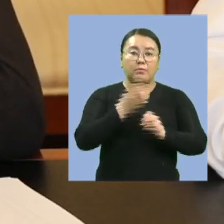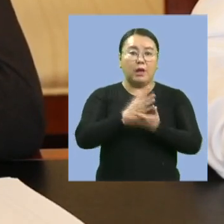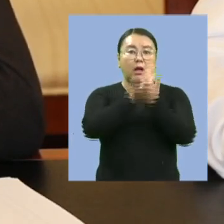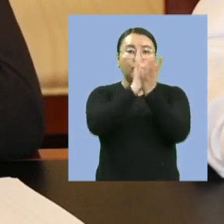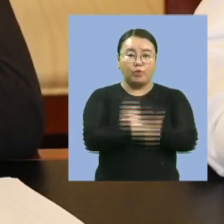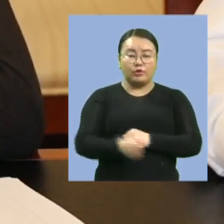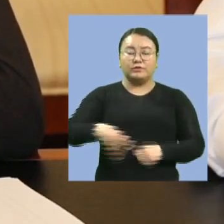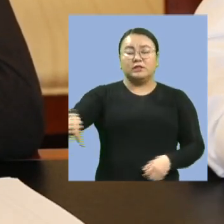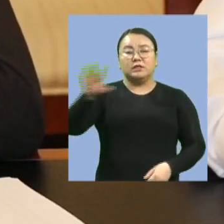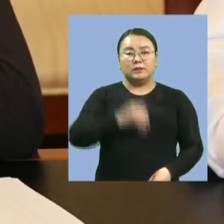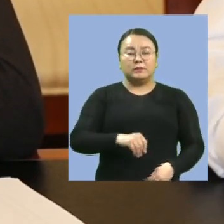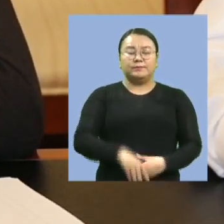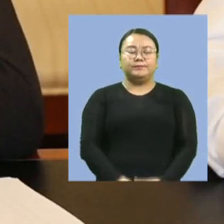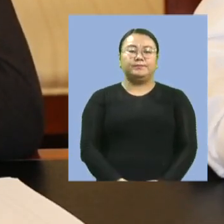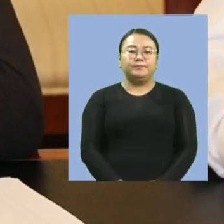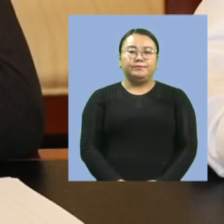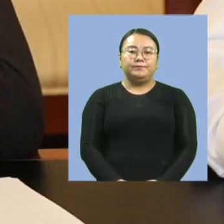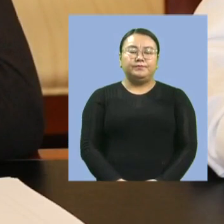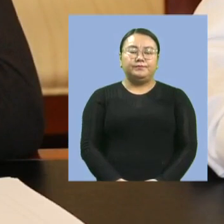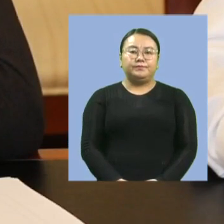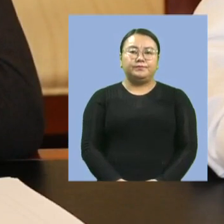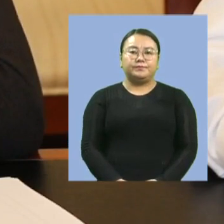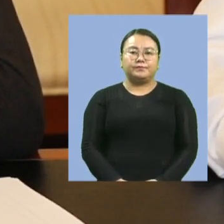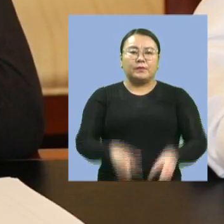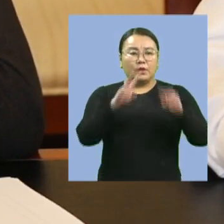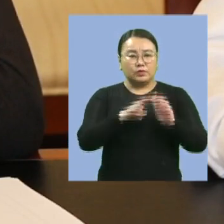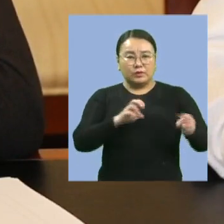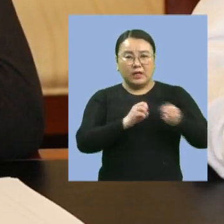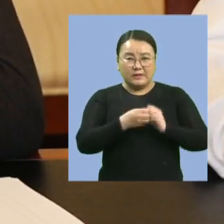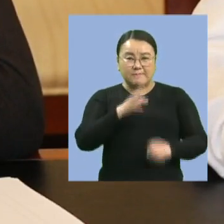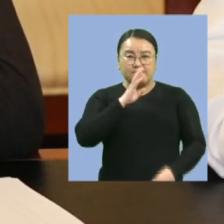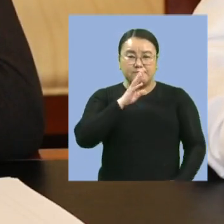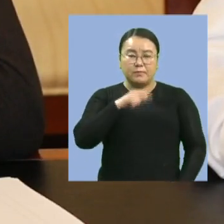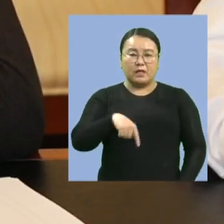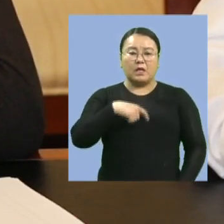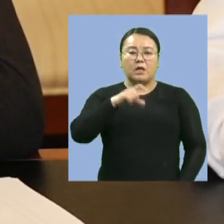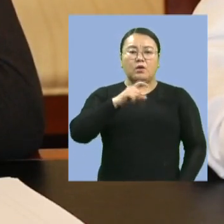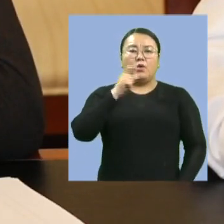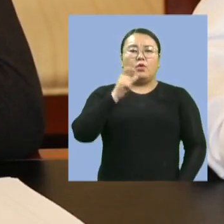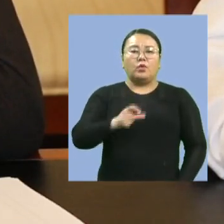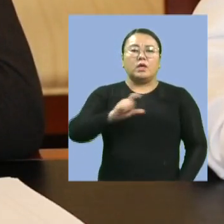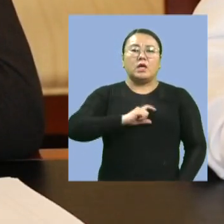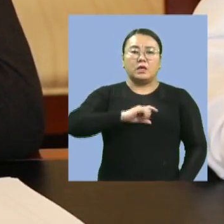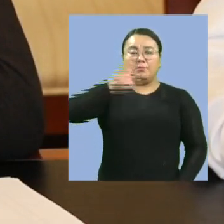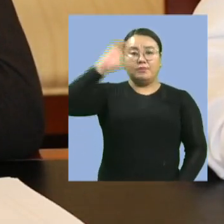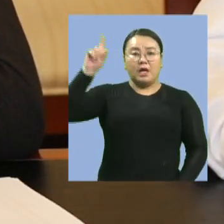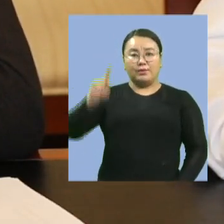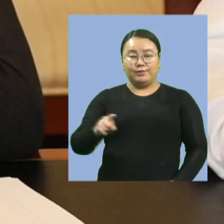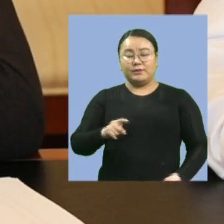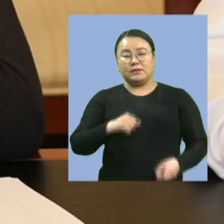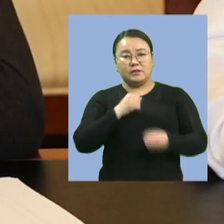боловч эдгээрээс одоо судалгаа хийж үзэхэд манай хүний эрхийн үндэсний комиссаас 461 дээр